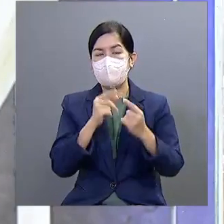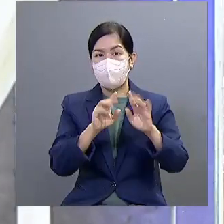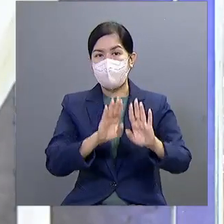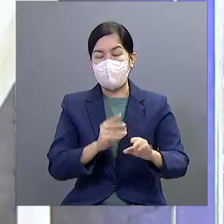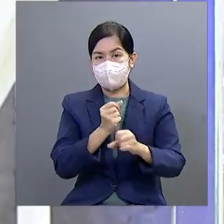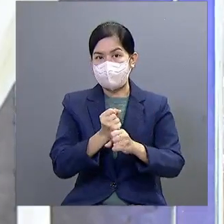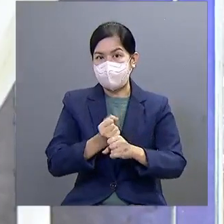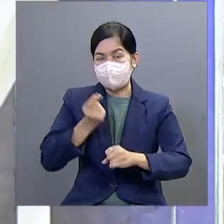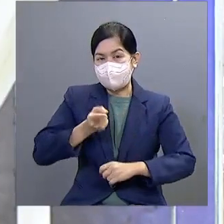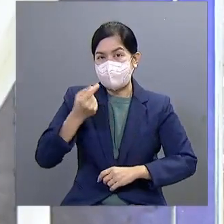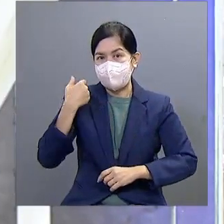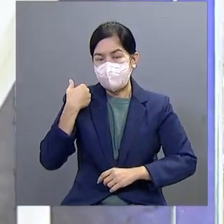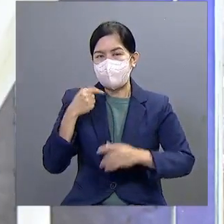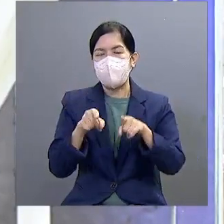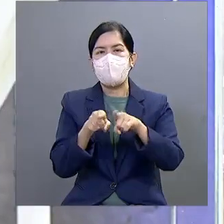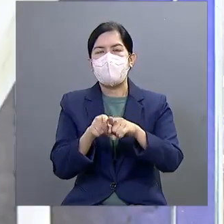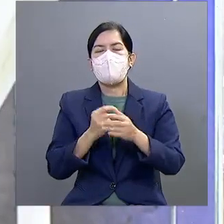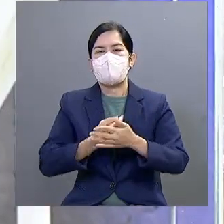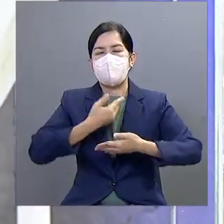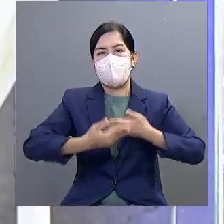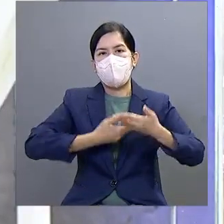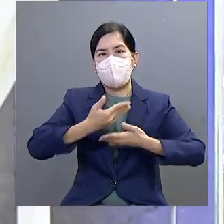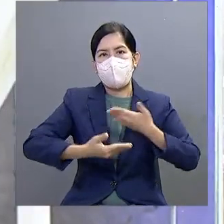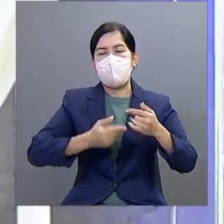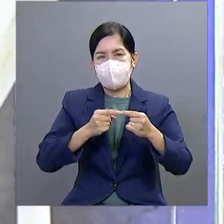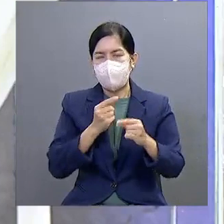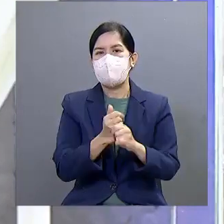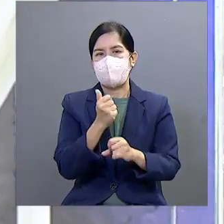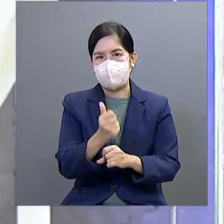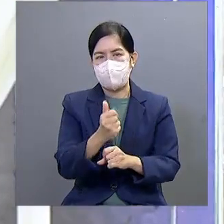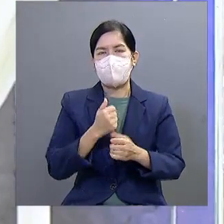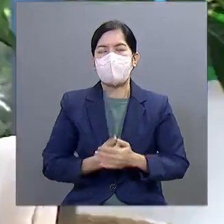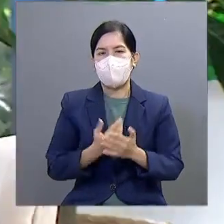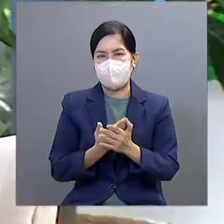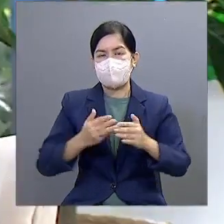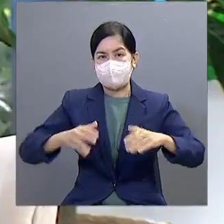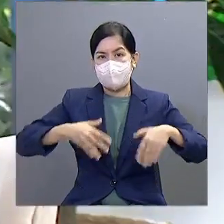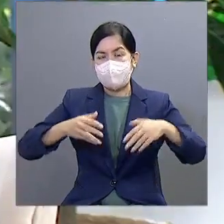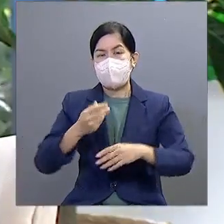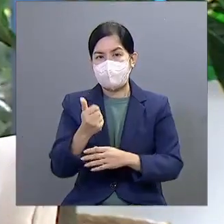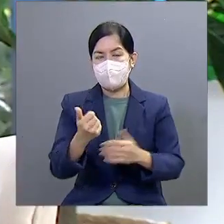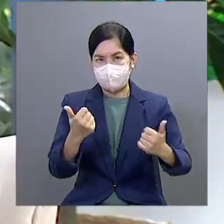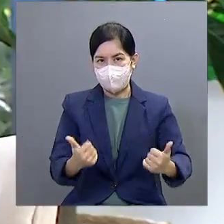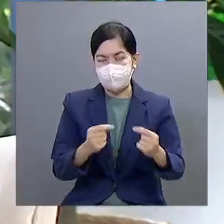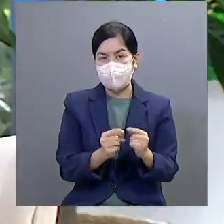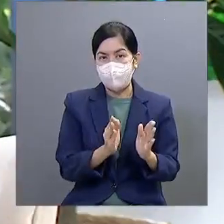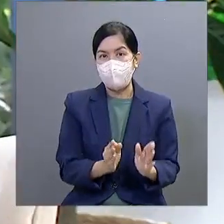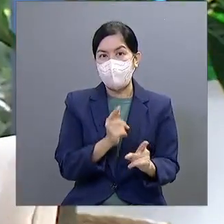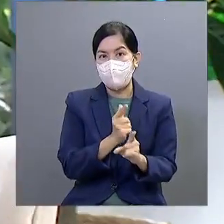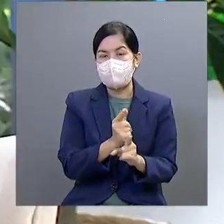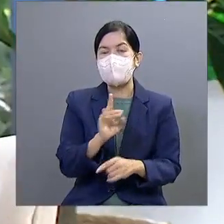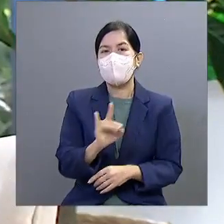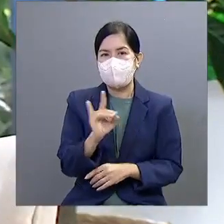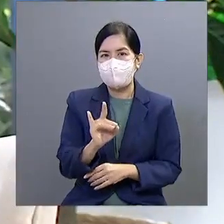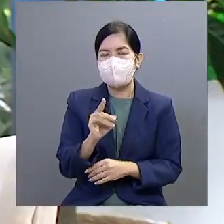แบบโปรดักชันแบบใหญ่ๆทำขายเนี่ยก็ทำได้ก็ได้เงินเยอะดีนะใช่ไหมช่วงนี้คนเลี้ยงสัตว์เยอะ แล้วก็สำคัญคือผลิตภัณฑ์มาจากออร์แกนิกจะไม่เป็นอันตร